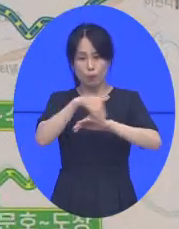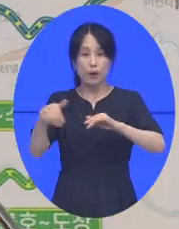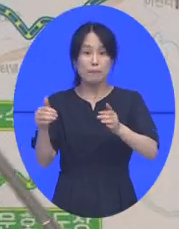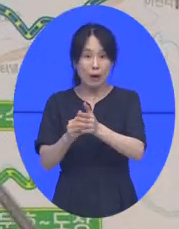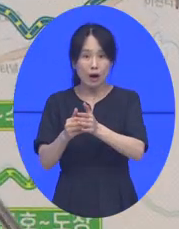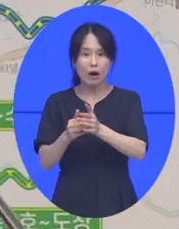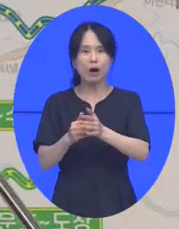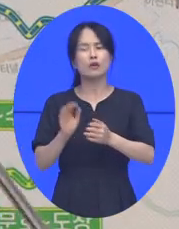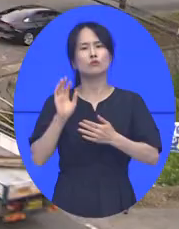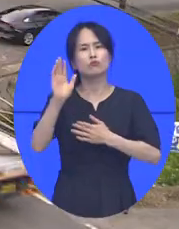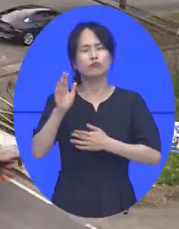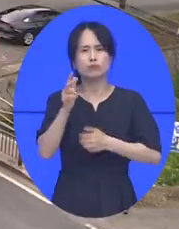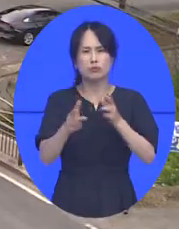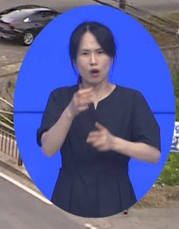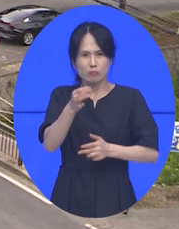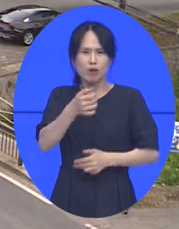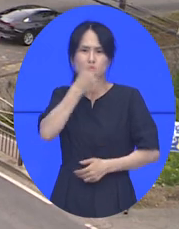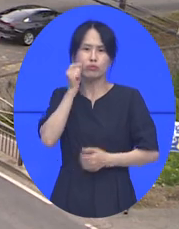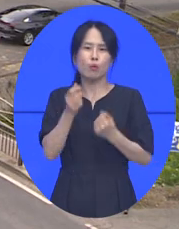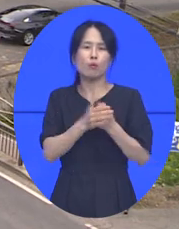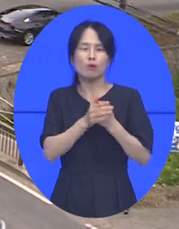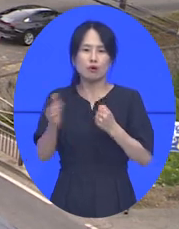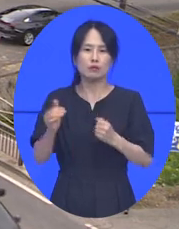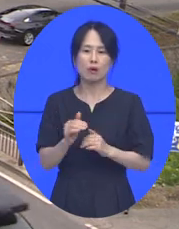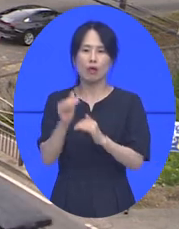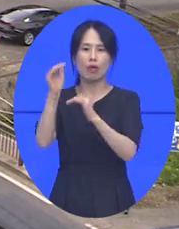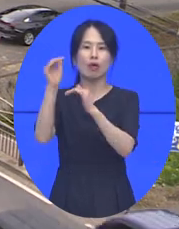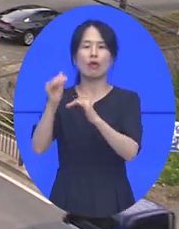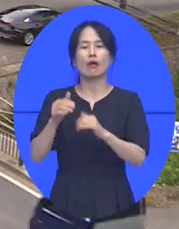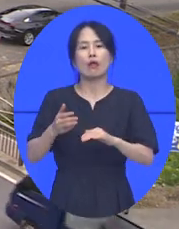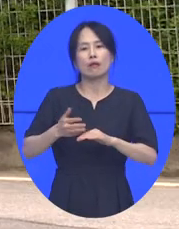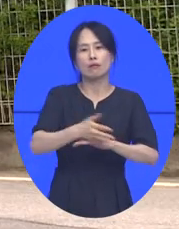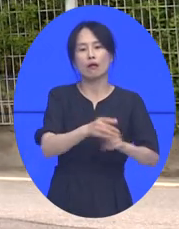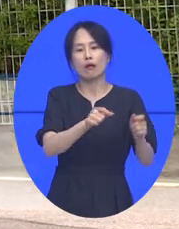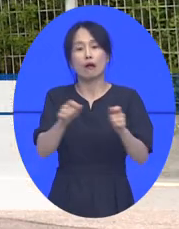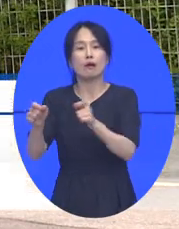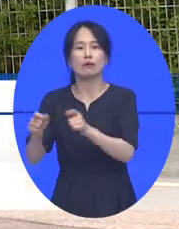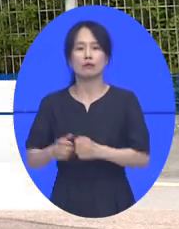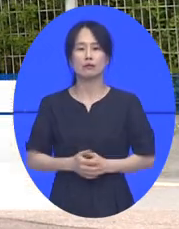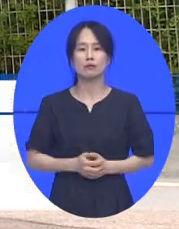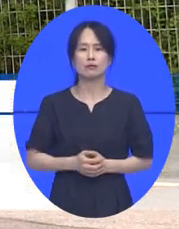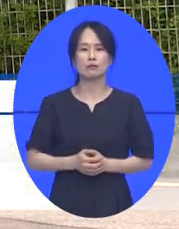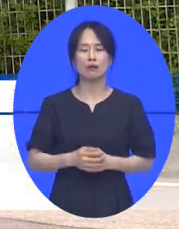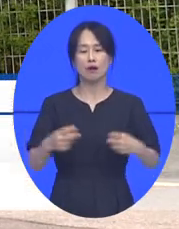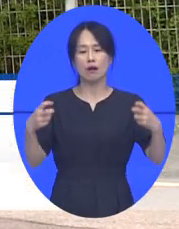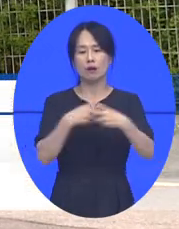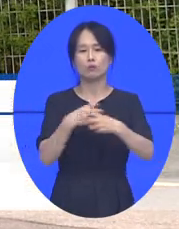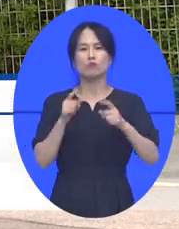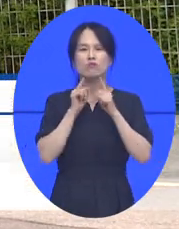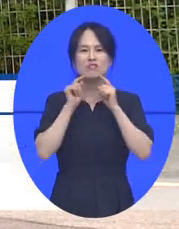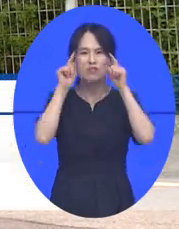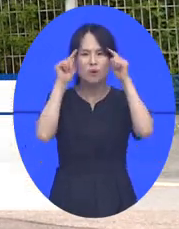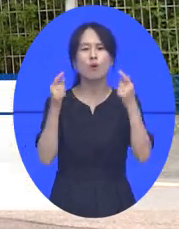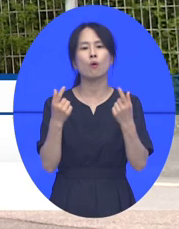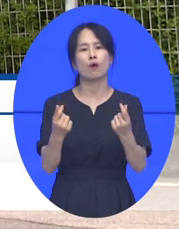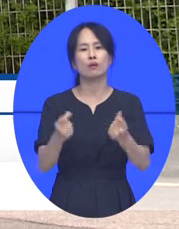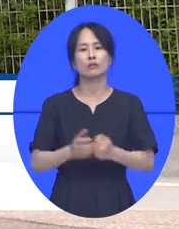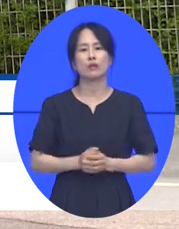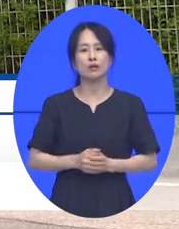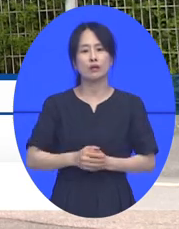이후 사업비 부족 등의 이유로 별다른 진척이 없었습니다 교통 지역 이론 결정적이 없습니다